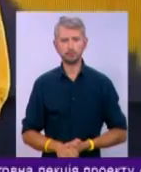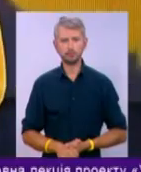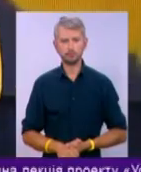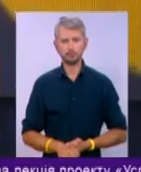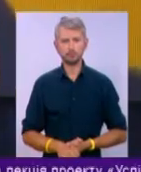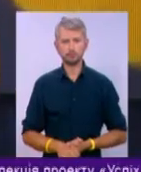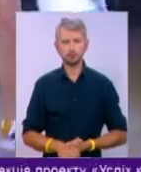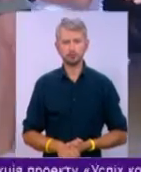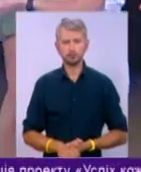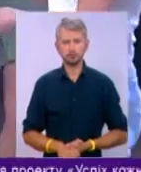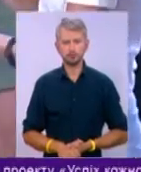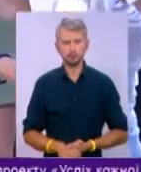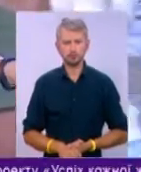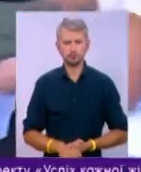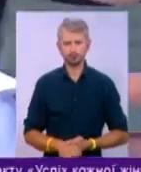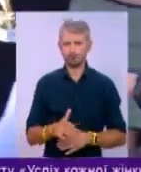Кривой Рог.